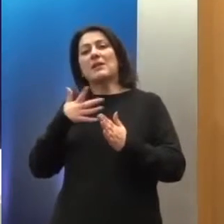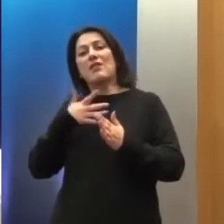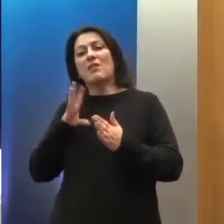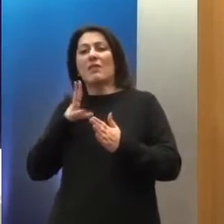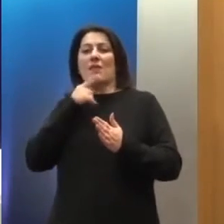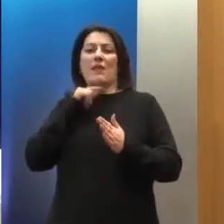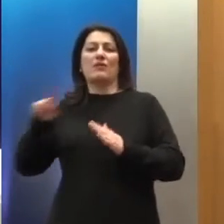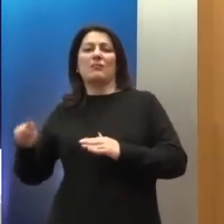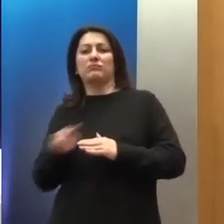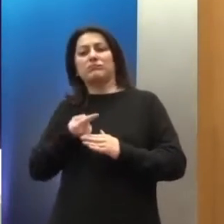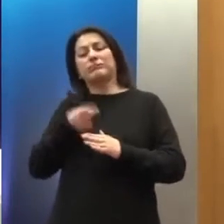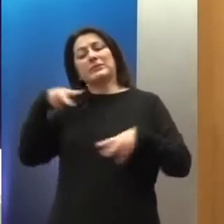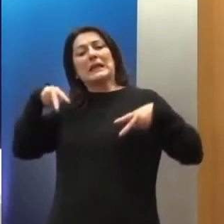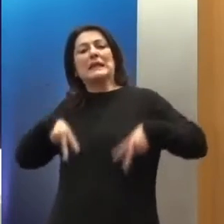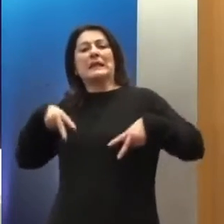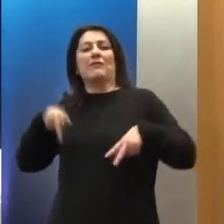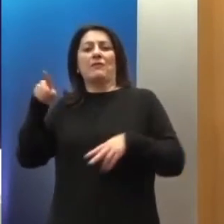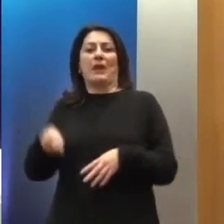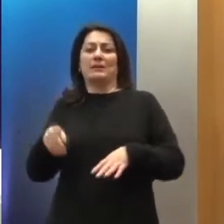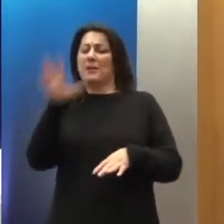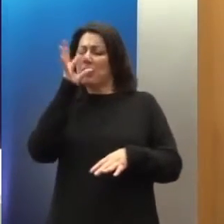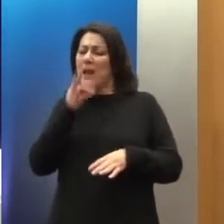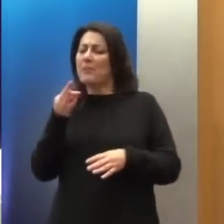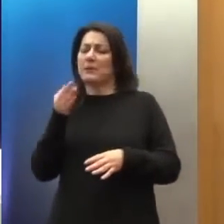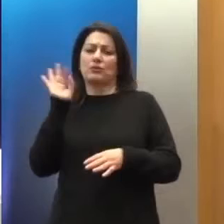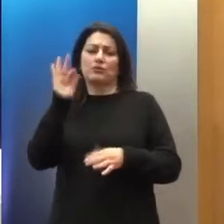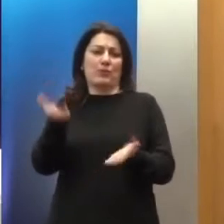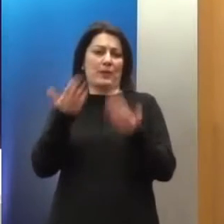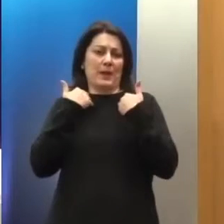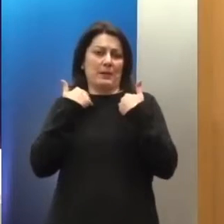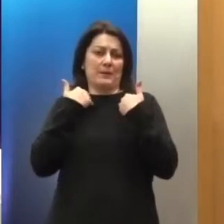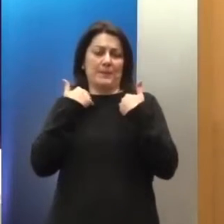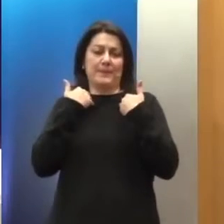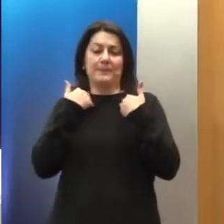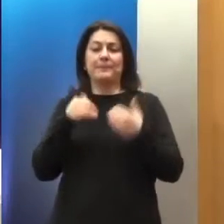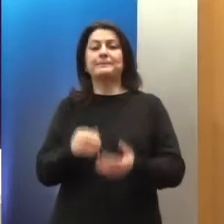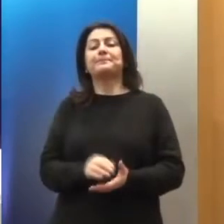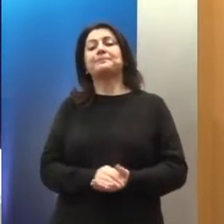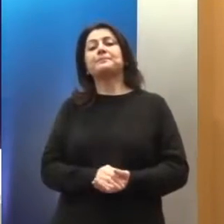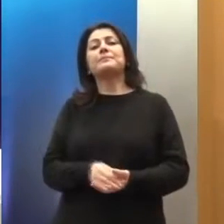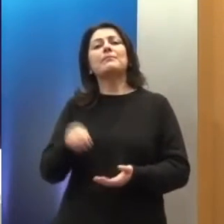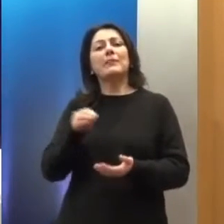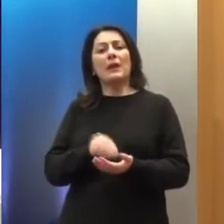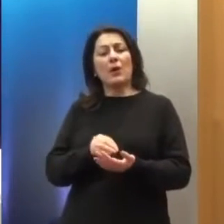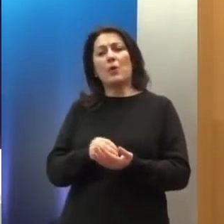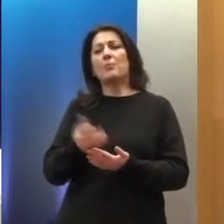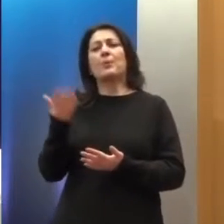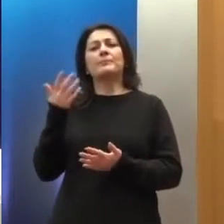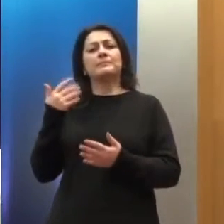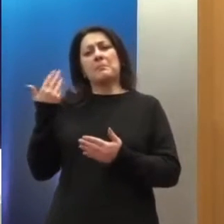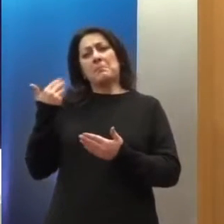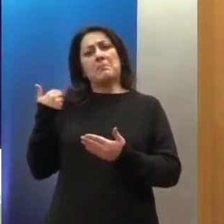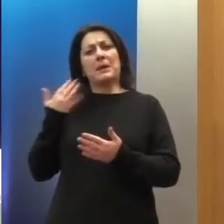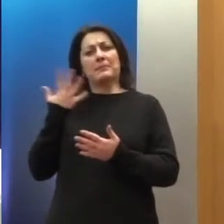Δεν είναι απαραίτητο ότι είναι καν πραγματικό στοιχείο. Επίσης να πω για κάτι που ακούστηκε και είναι πάρα πολύ